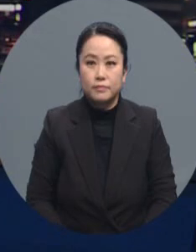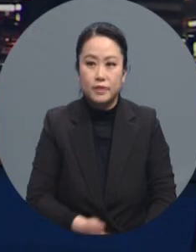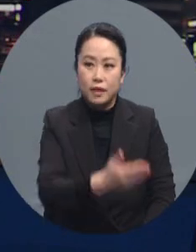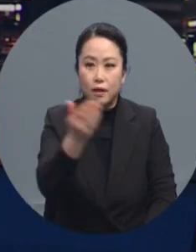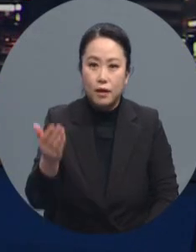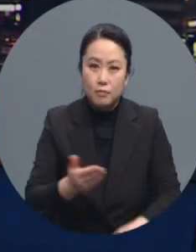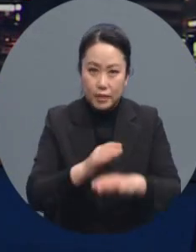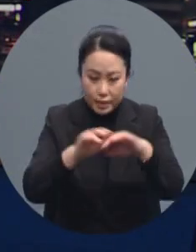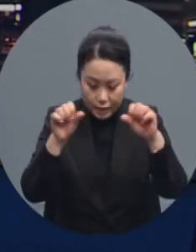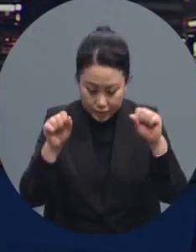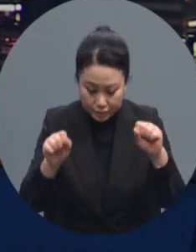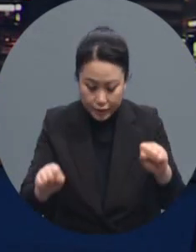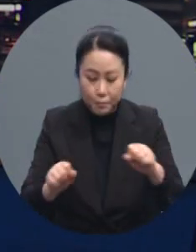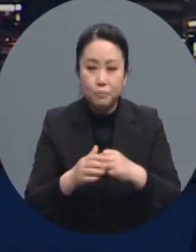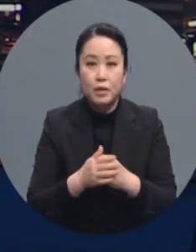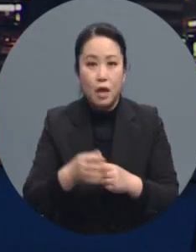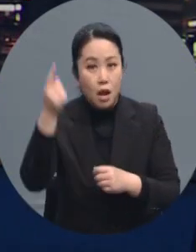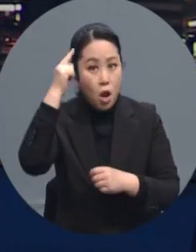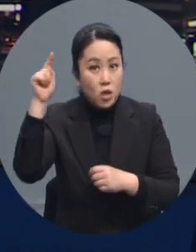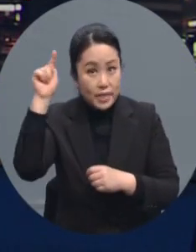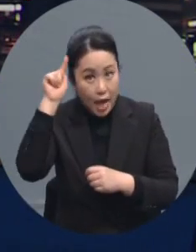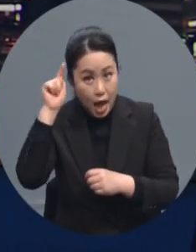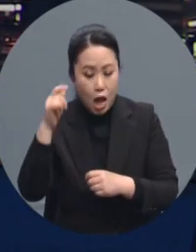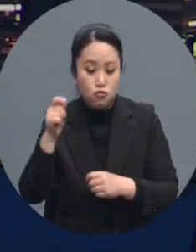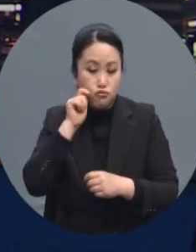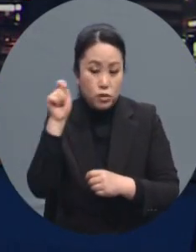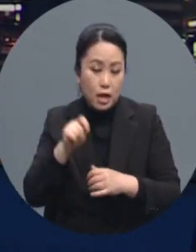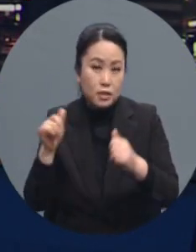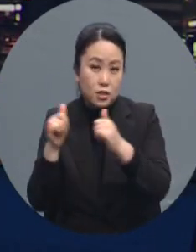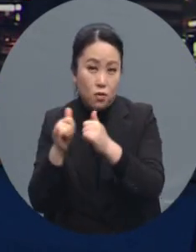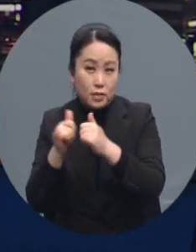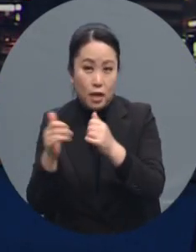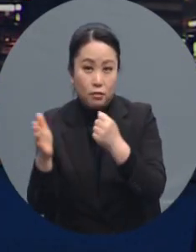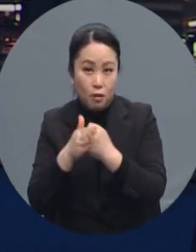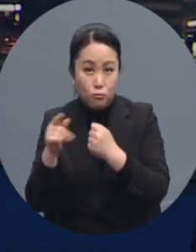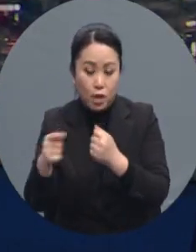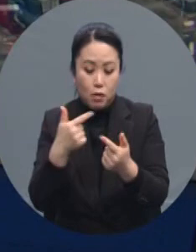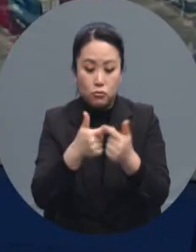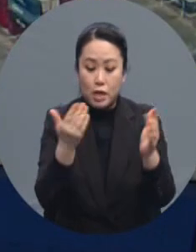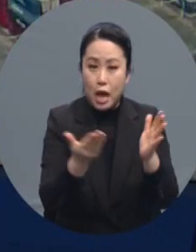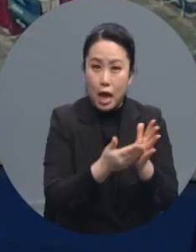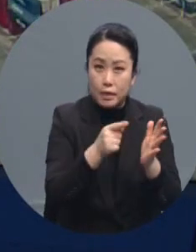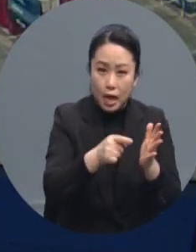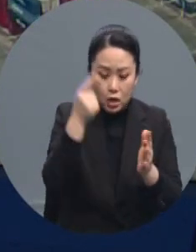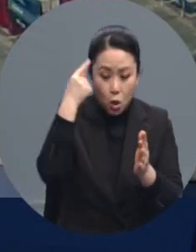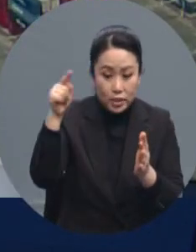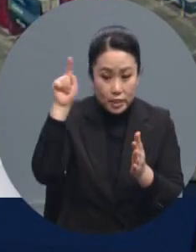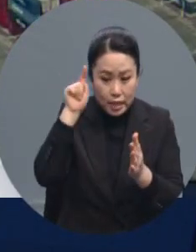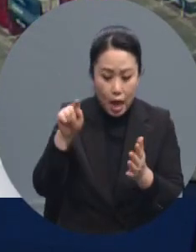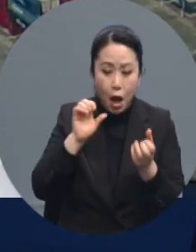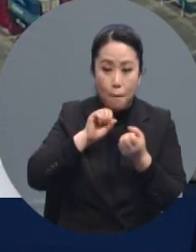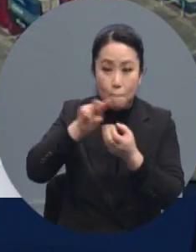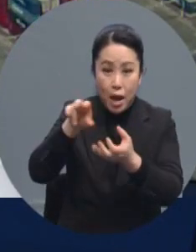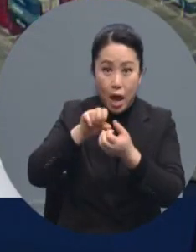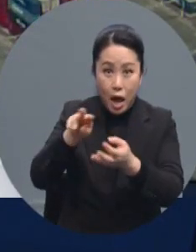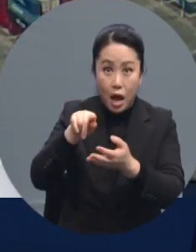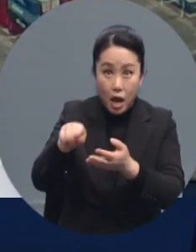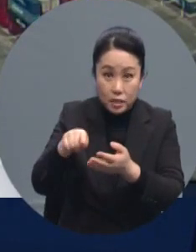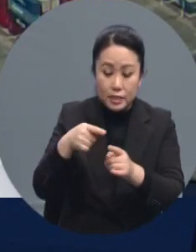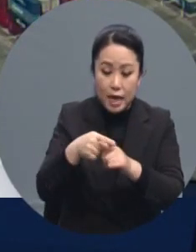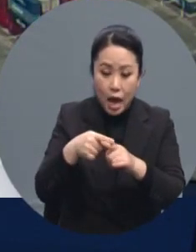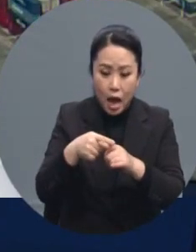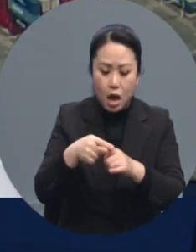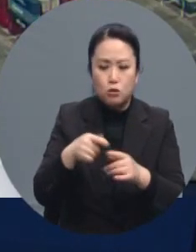여러분 안녕하십니까 러시아의 우크라이나 침공으로 부산항에 러시아 물동량이 반투막 날 거란 전망이